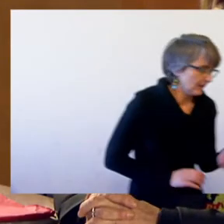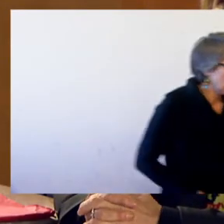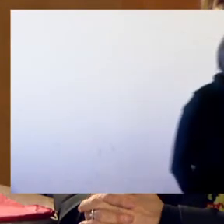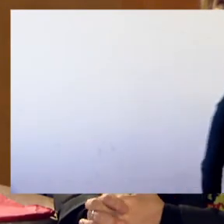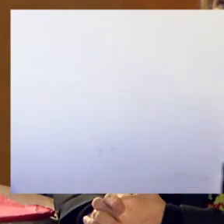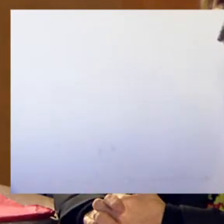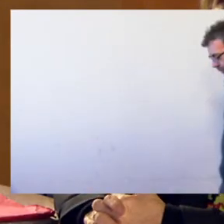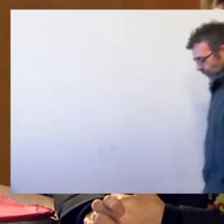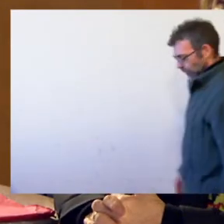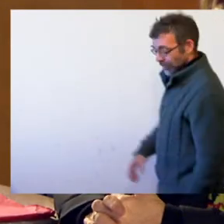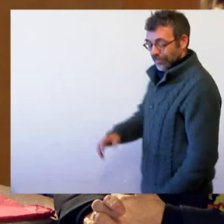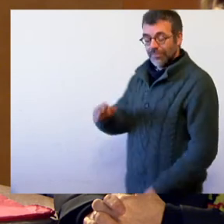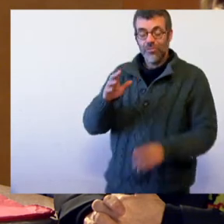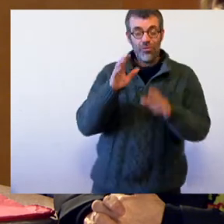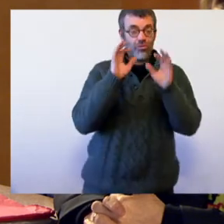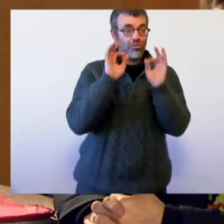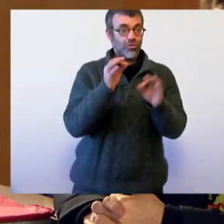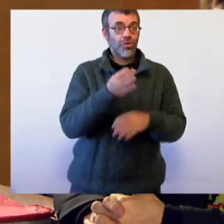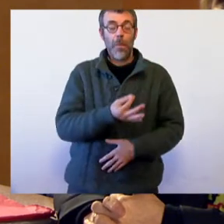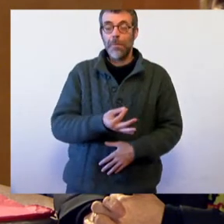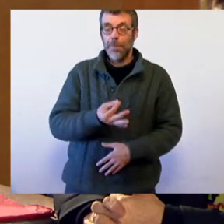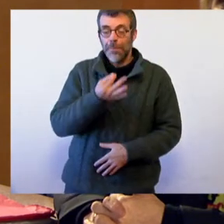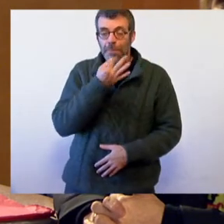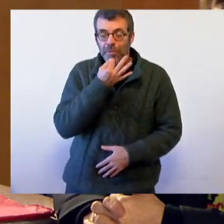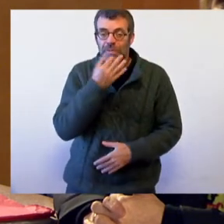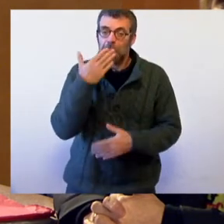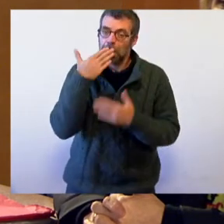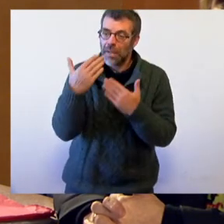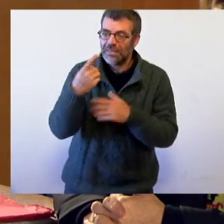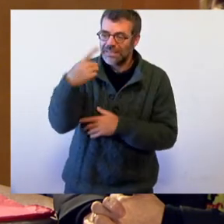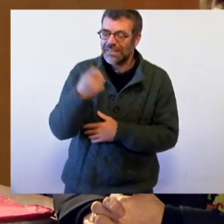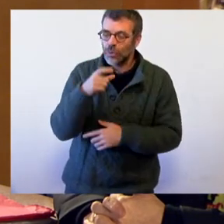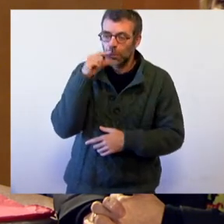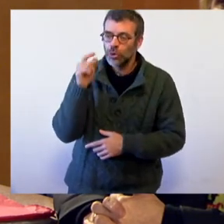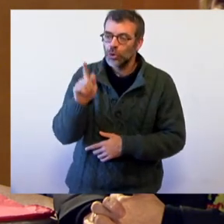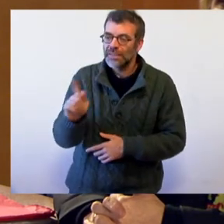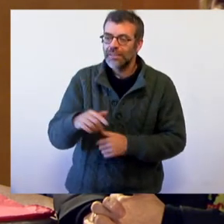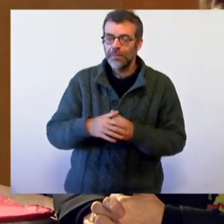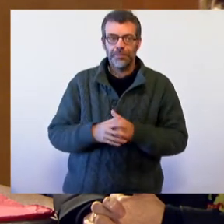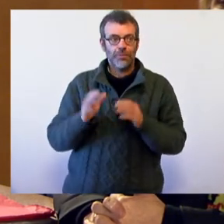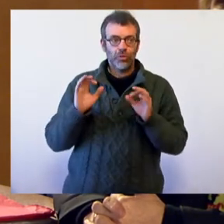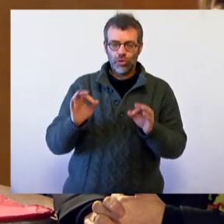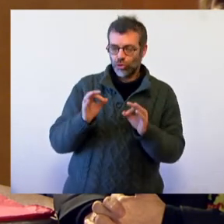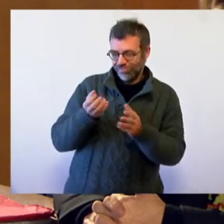que cette conséquence me permet, et merci de votre question, M. Guispin, de souligner